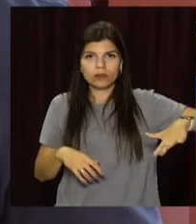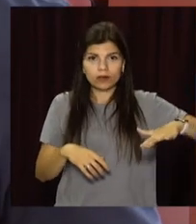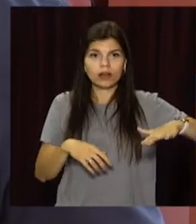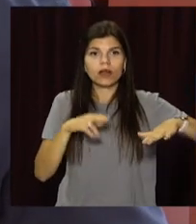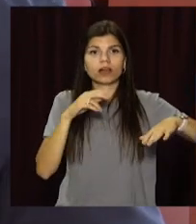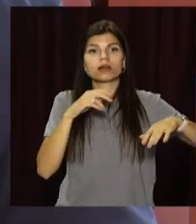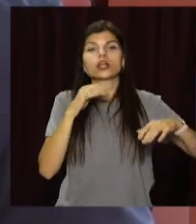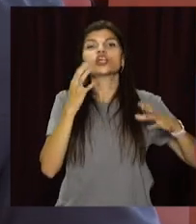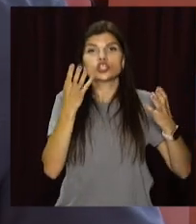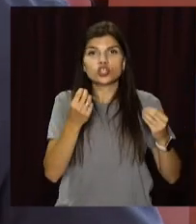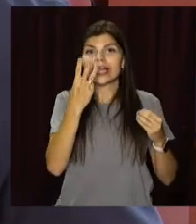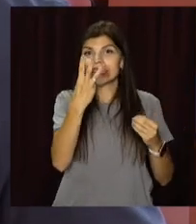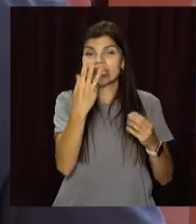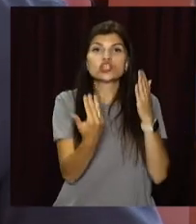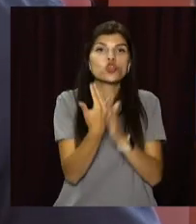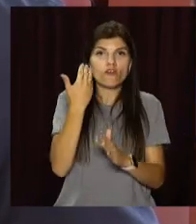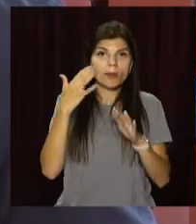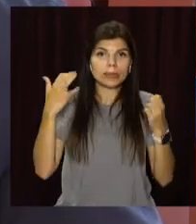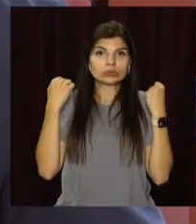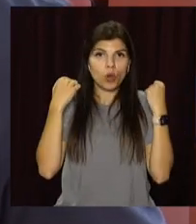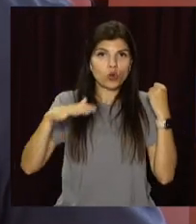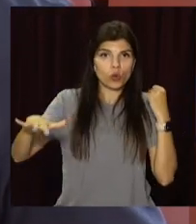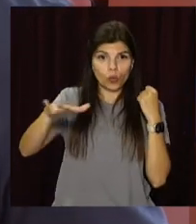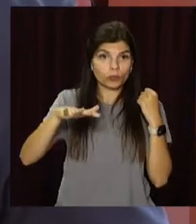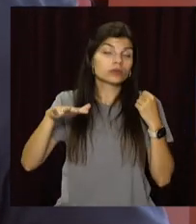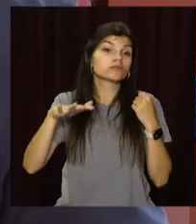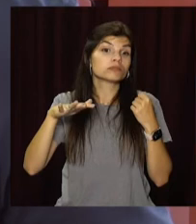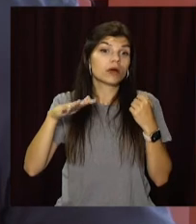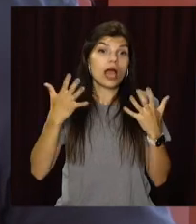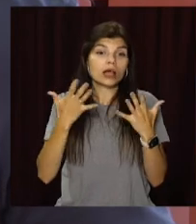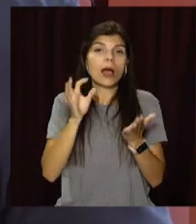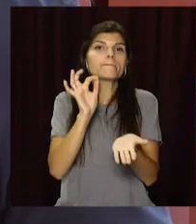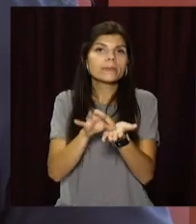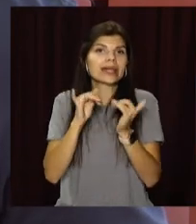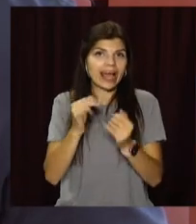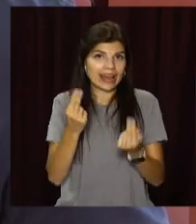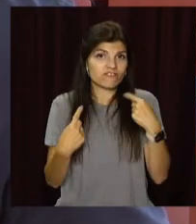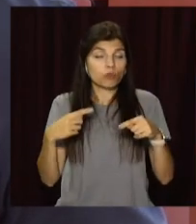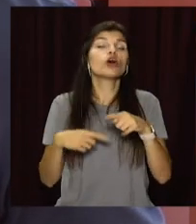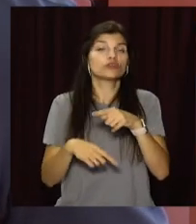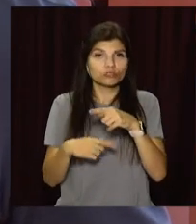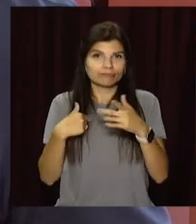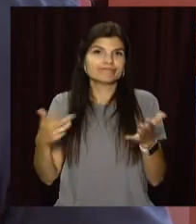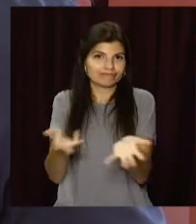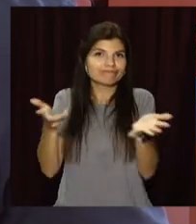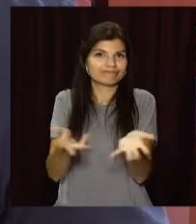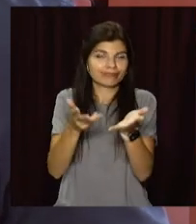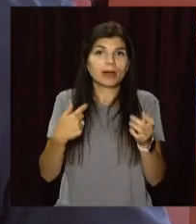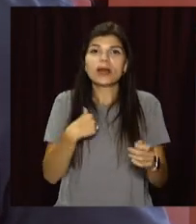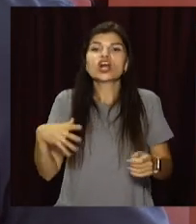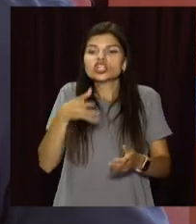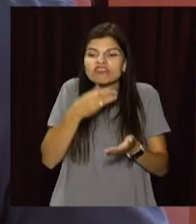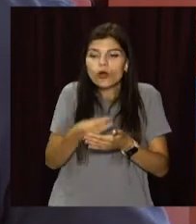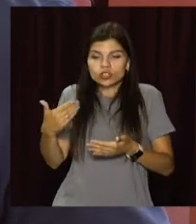році ми відкриємо ще 3 многофункціональні спортивних комплексів, які також призначені для гри в футбол. Ми зі своєї сторони все робимо